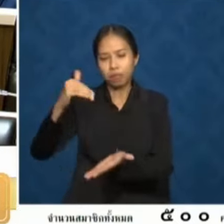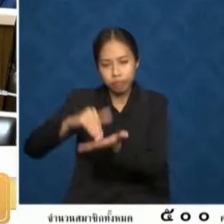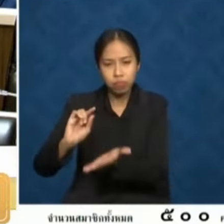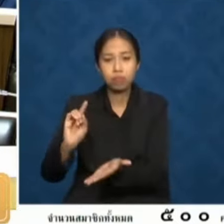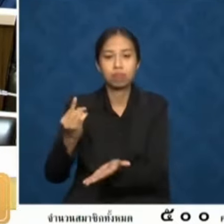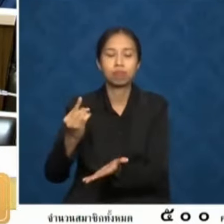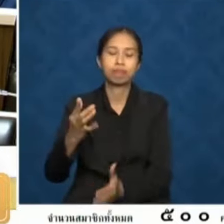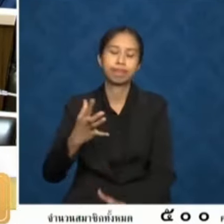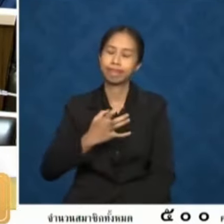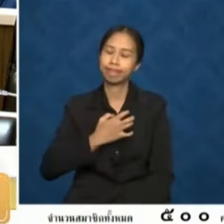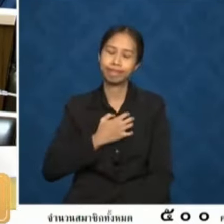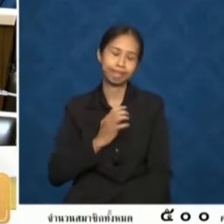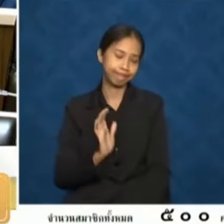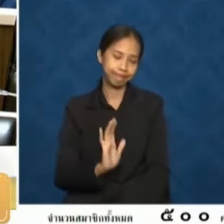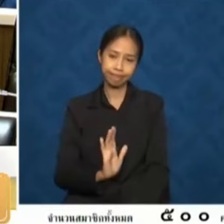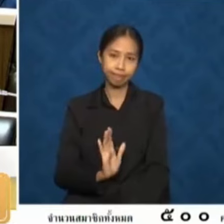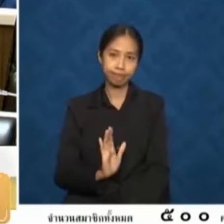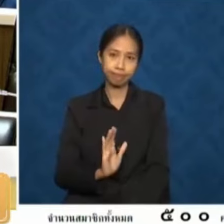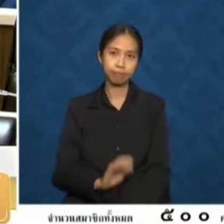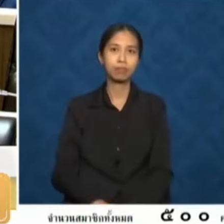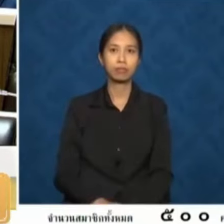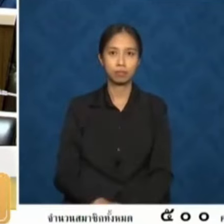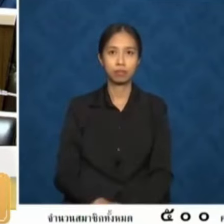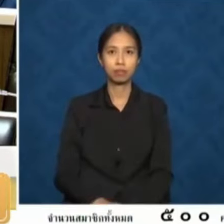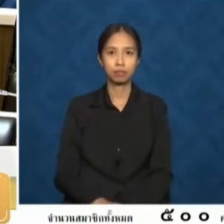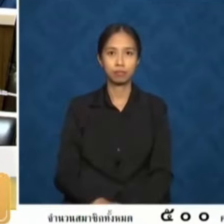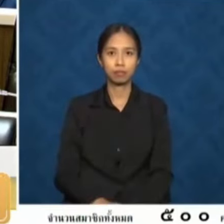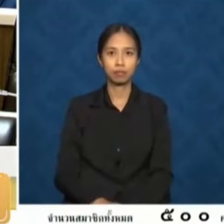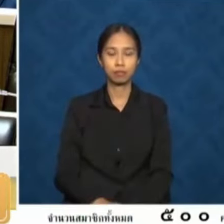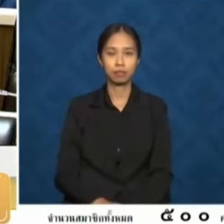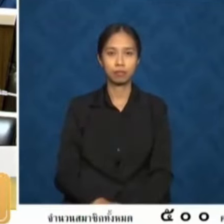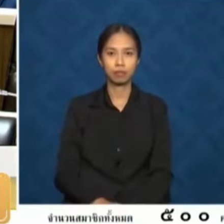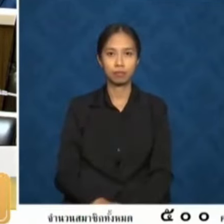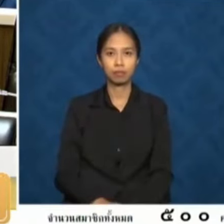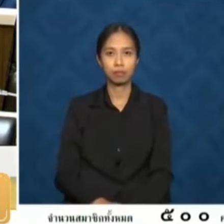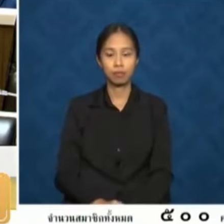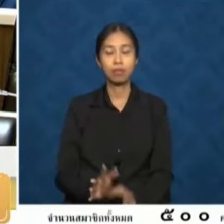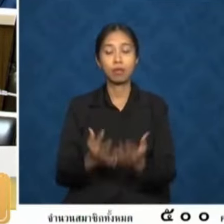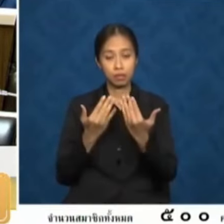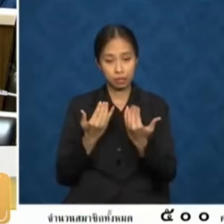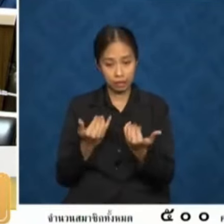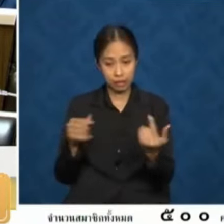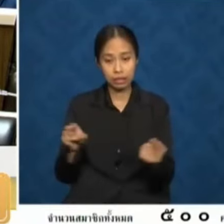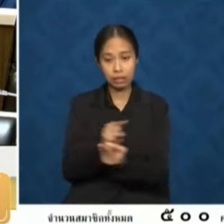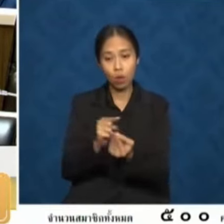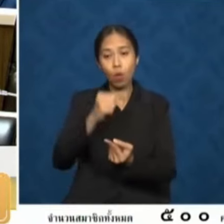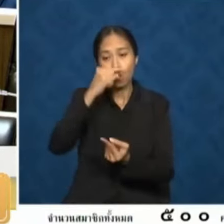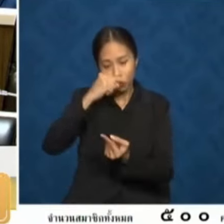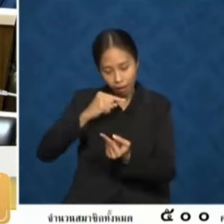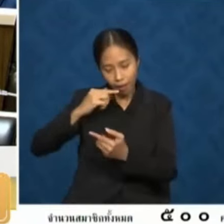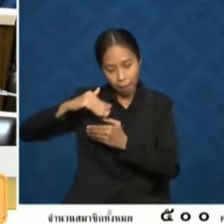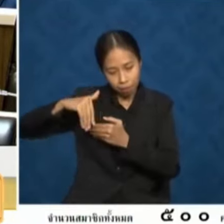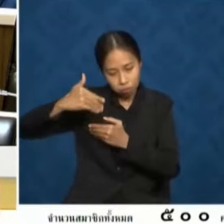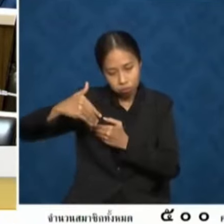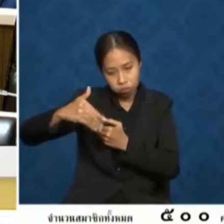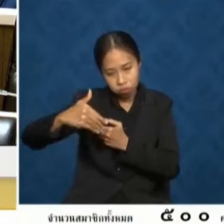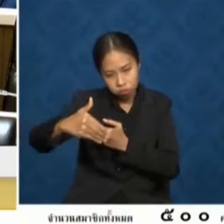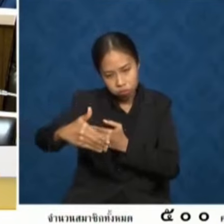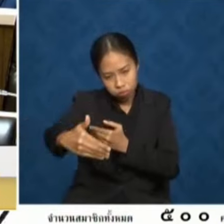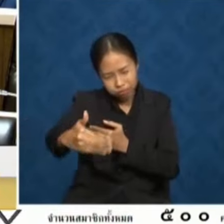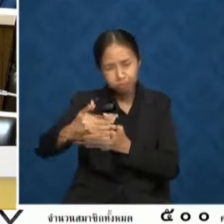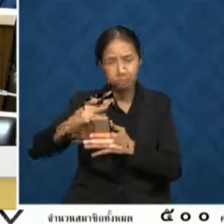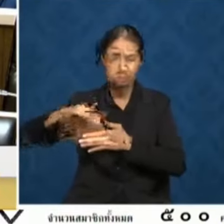กิดเหตุการณ์แบบนั้นขึ้นมาอีกท่านประธานครับสังคมไทยทุกวันนี้เราเดินมาไกลแล้วเ